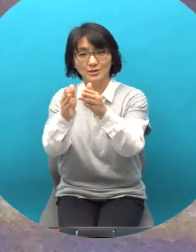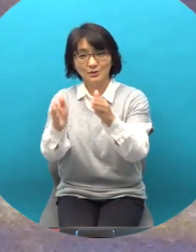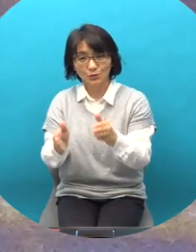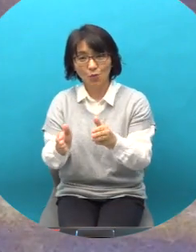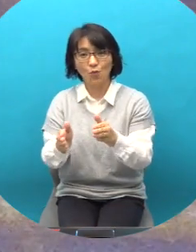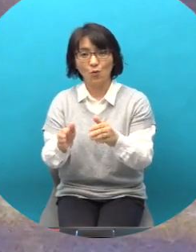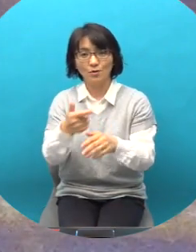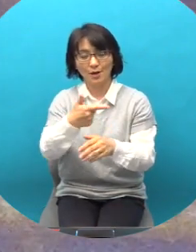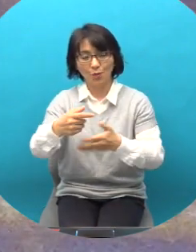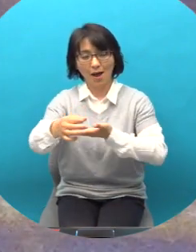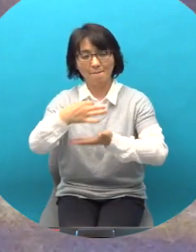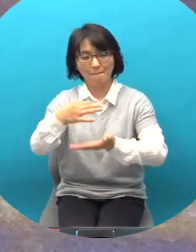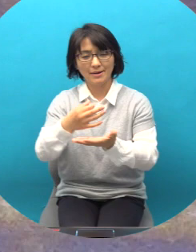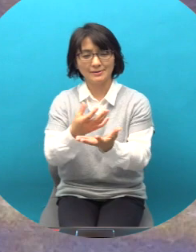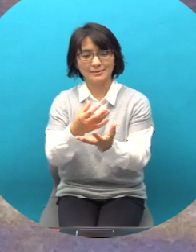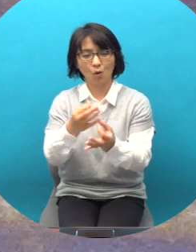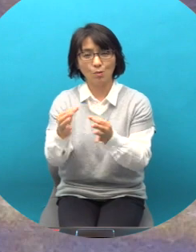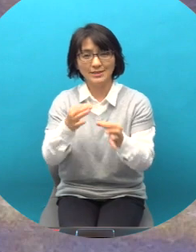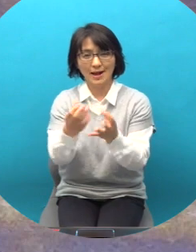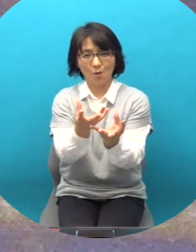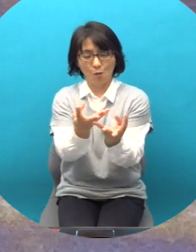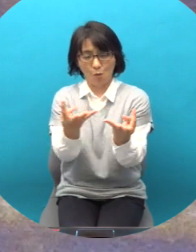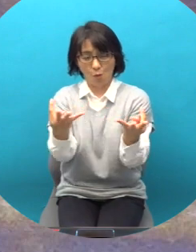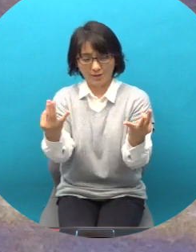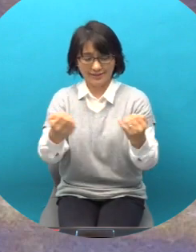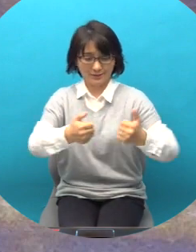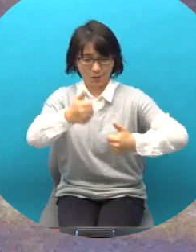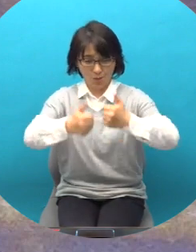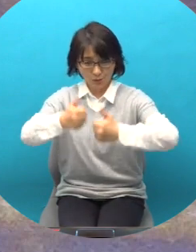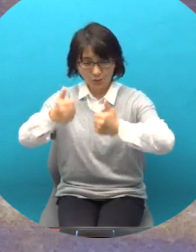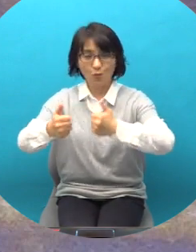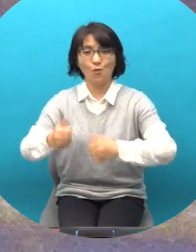玩具店などがしのぎを削る時代でもありました。